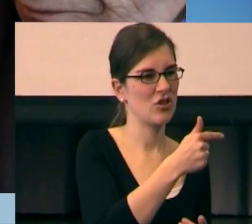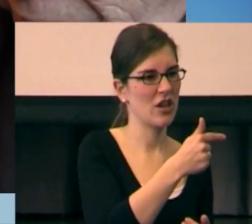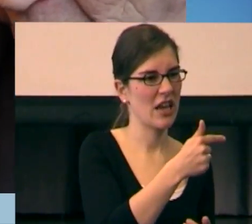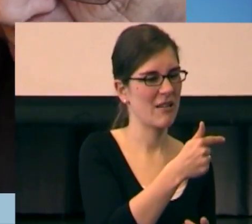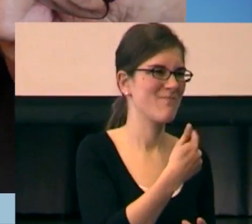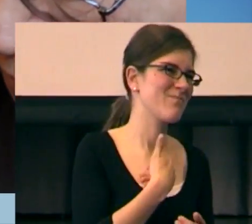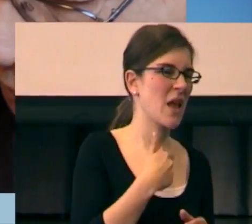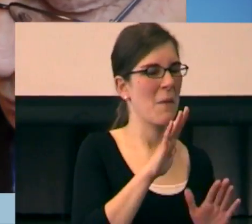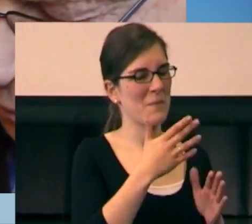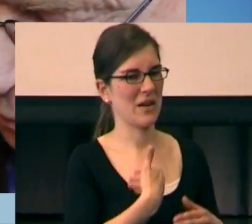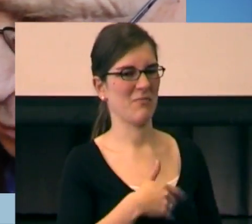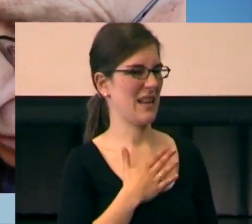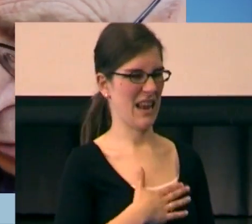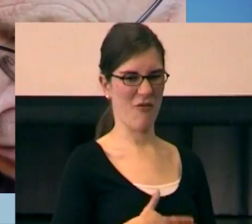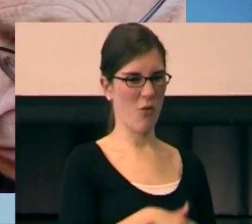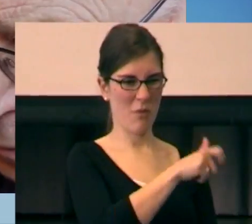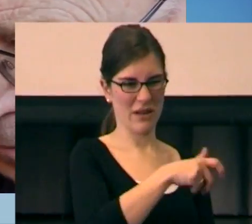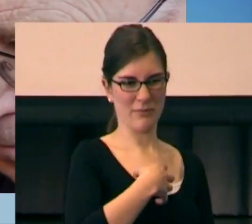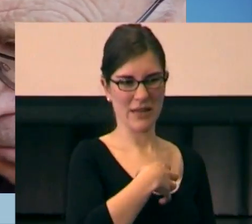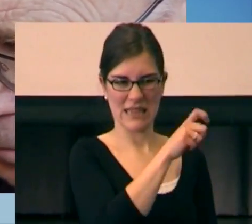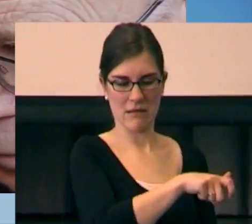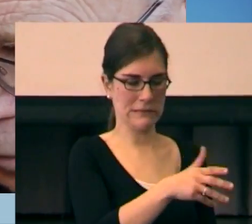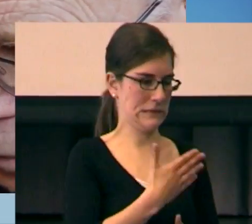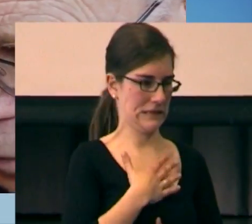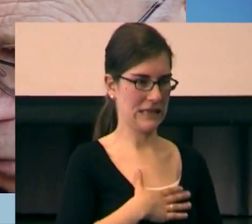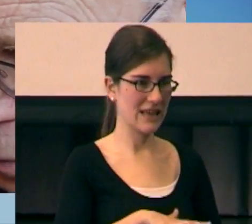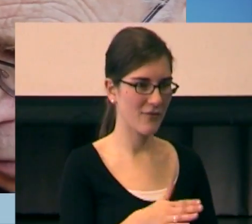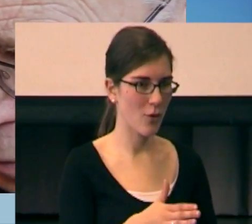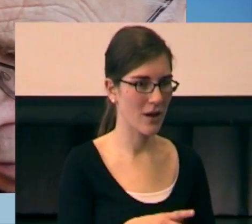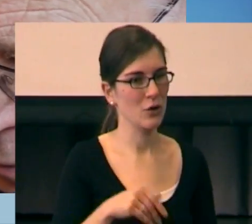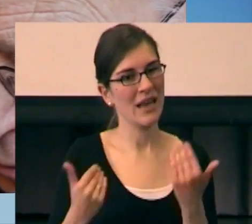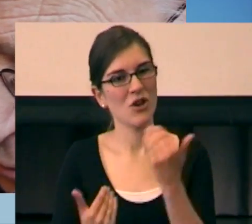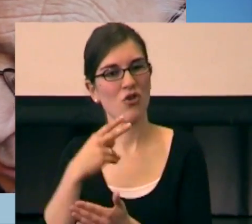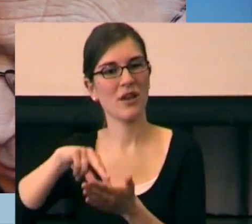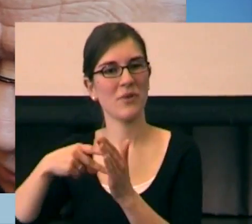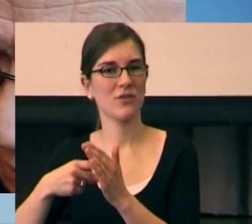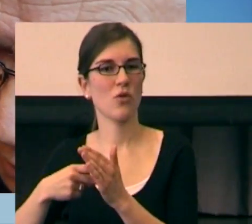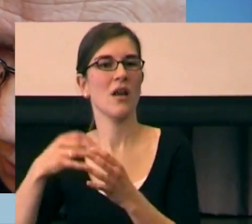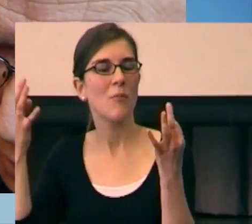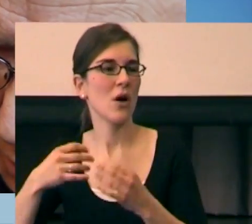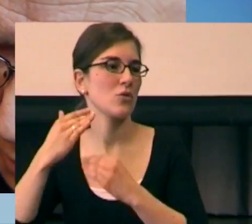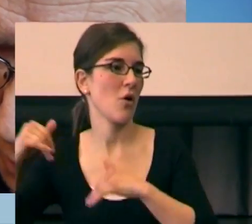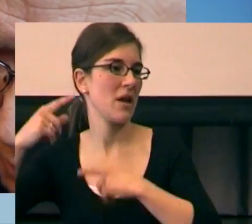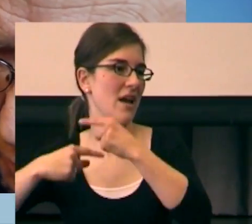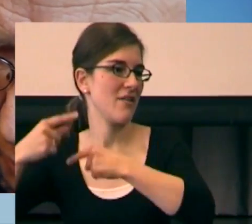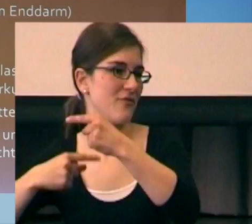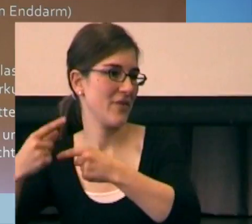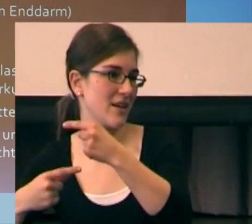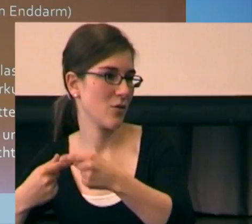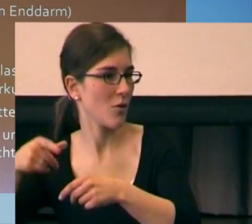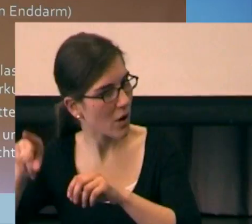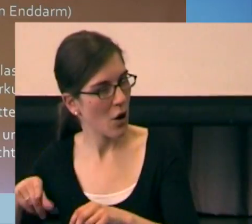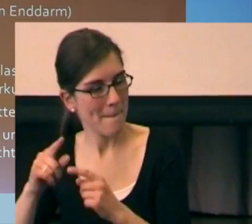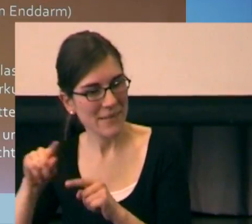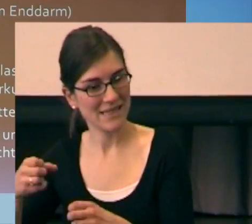Patienten unangenehm sein. Und drittens, sie müssen sich erst noch bewähren. Es dauert bei medizinischen Verfahren häufig sehr lange,